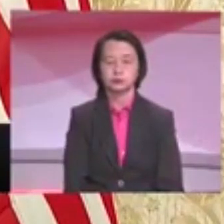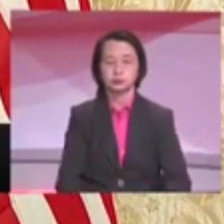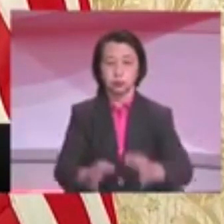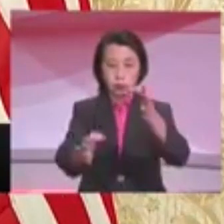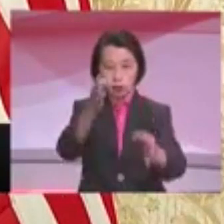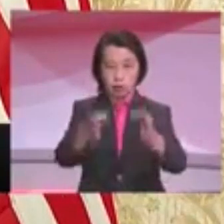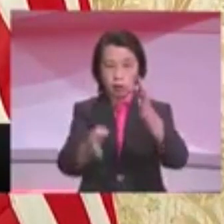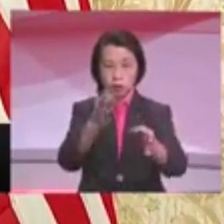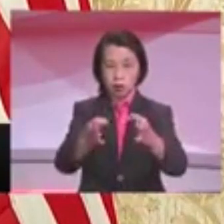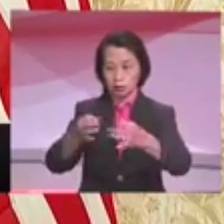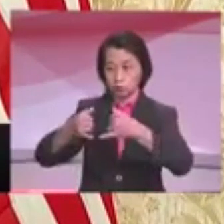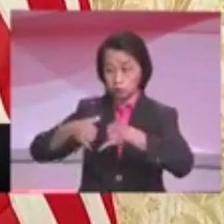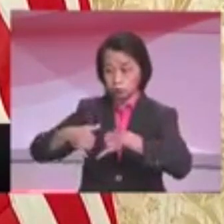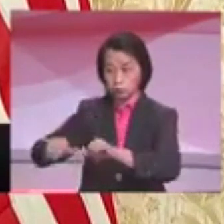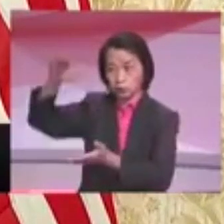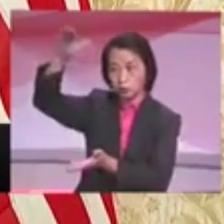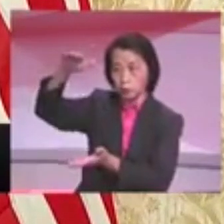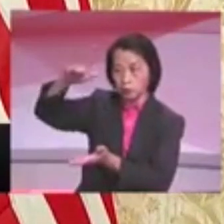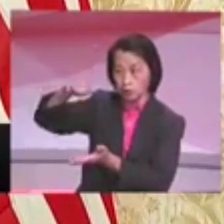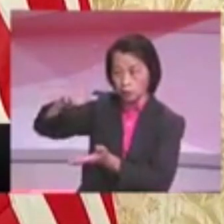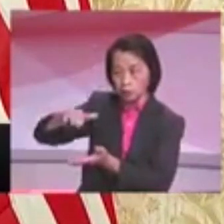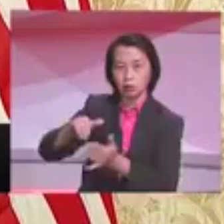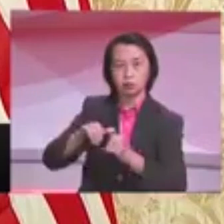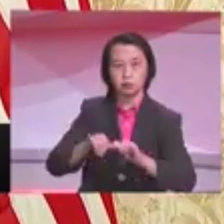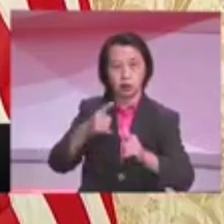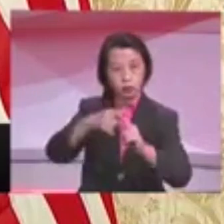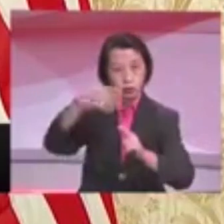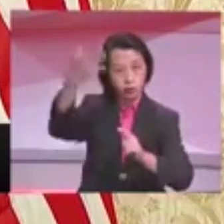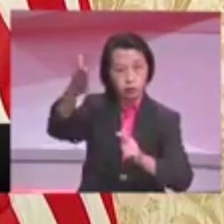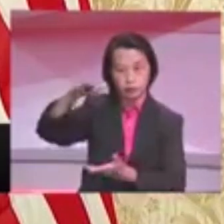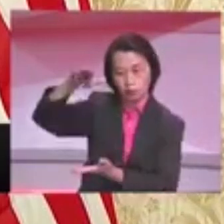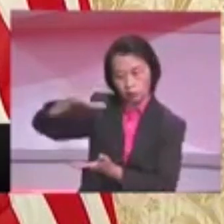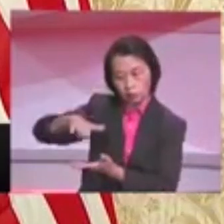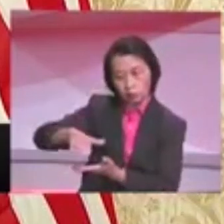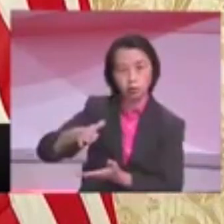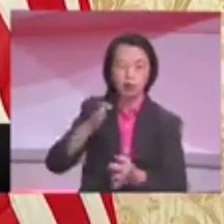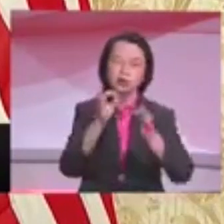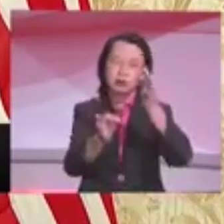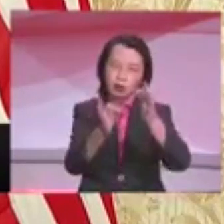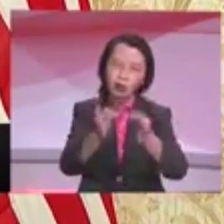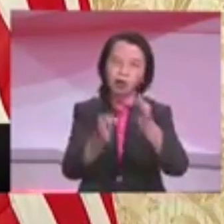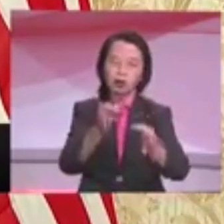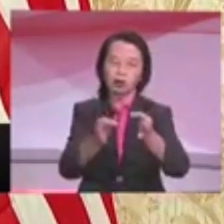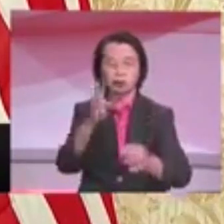Sekiranya tren ini berterusan pada bulan akan datang seperti yang